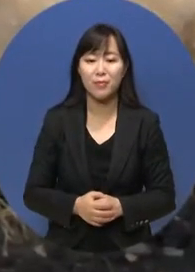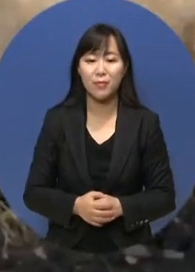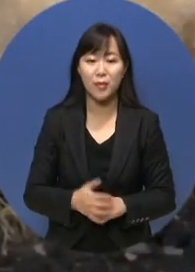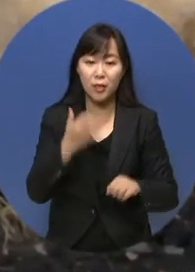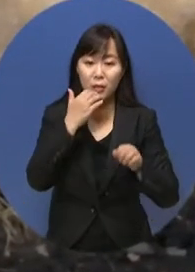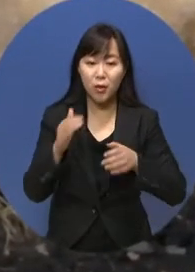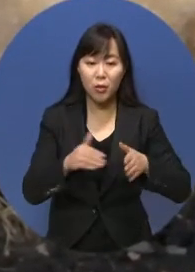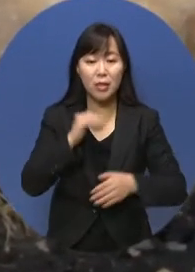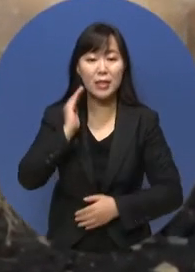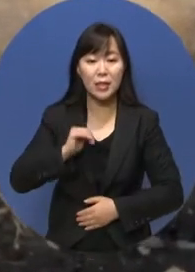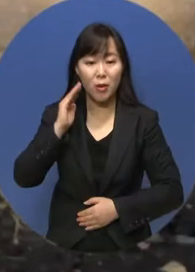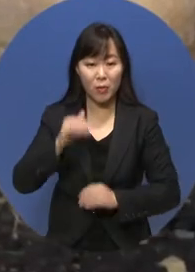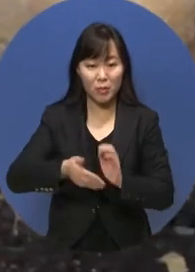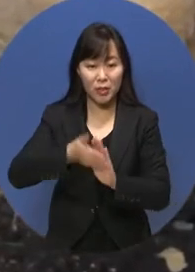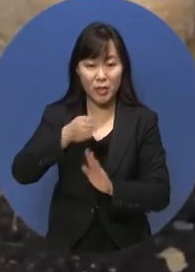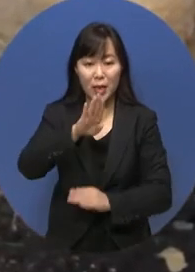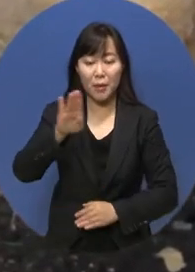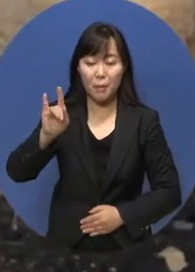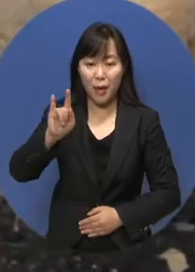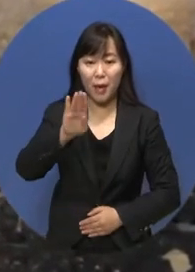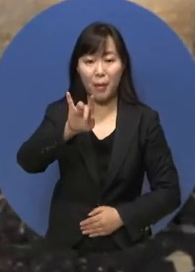경기도 의정부시 뺏벌 마을은